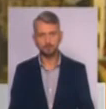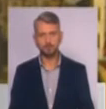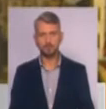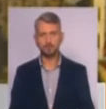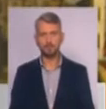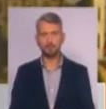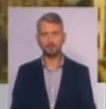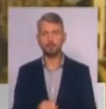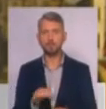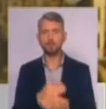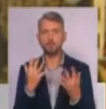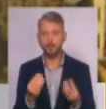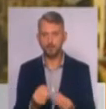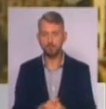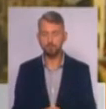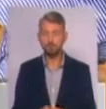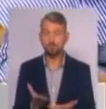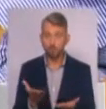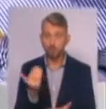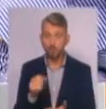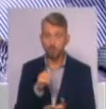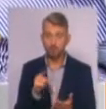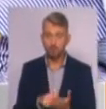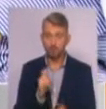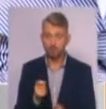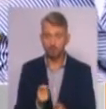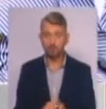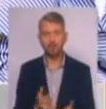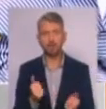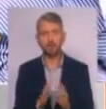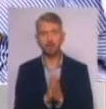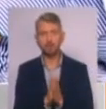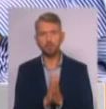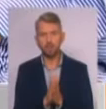дня. Доброго дня. Прошу, прошу, ваше запитання ставте. Так, будь ласка,